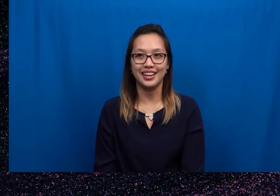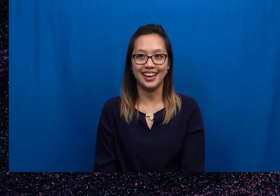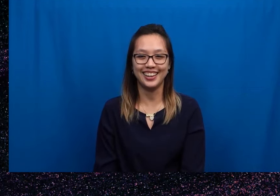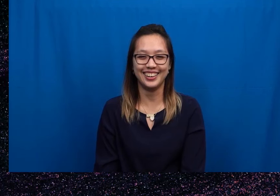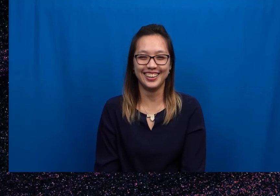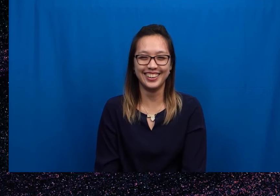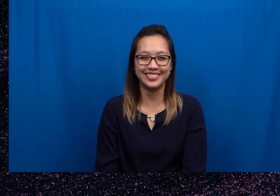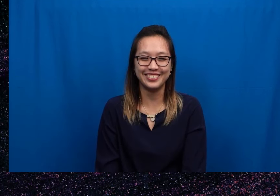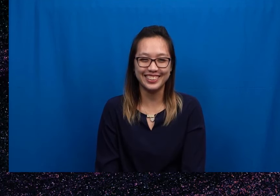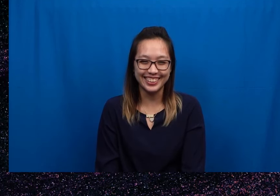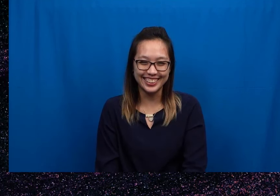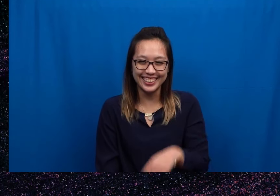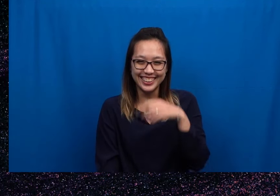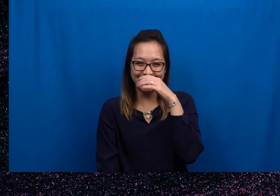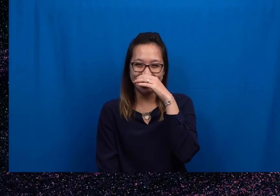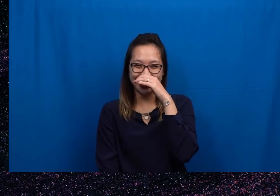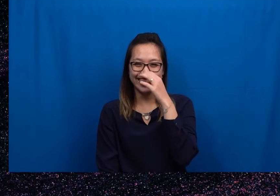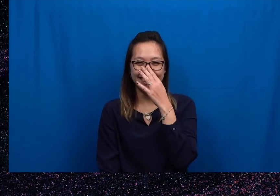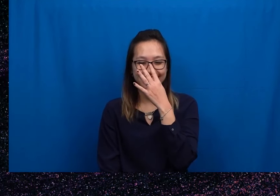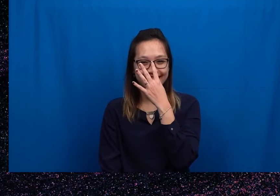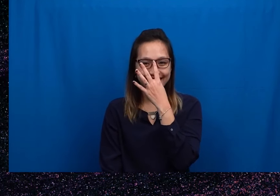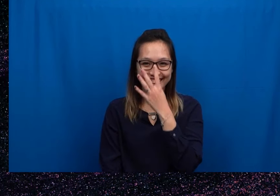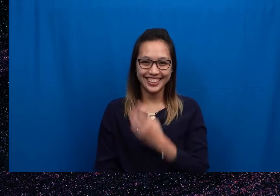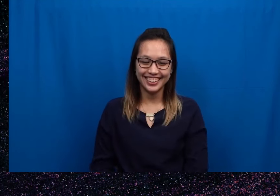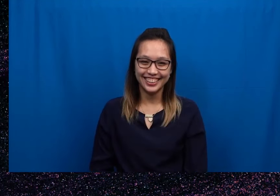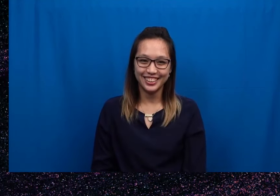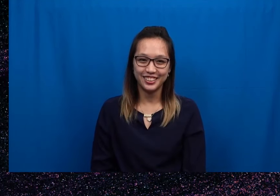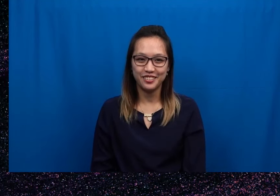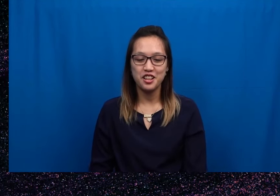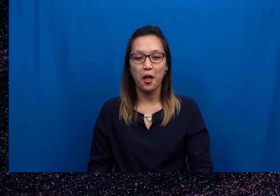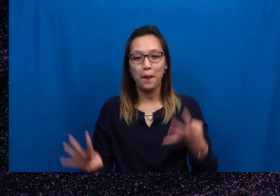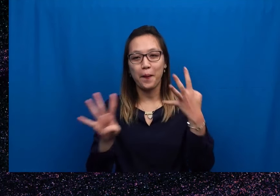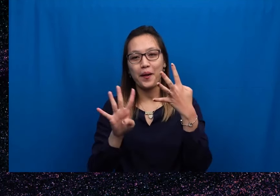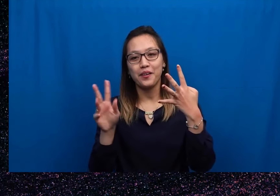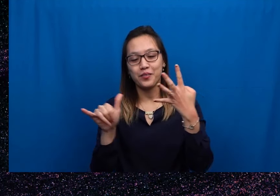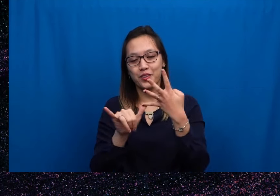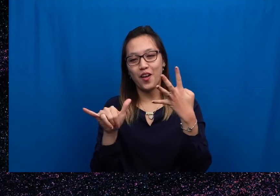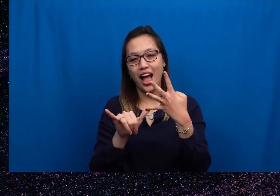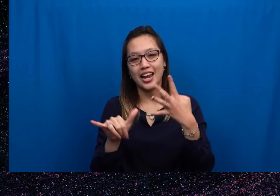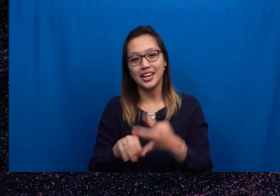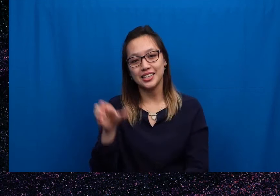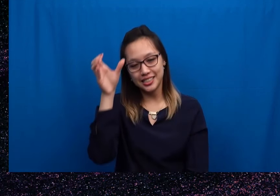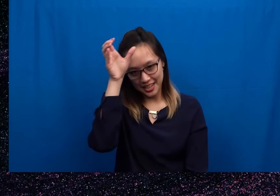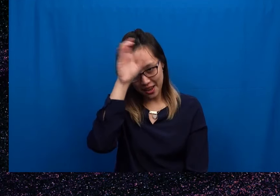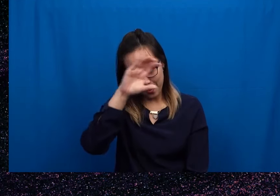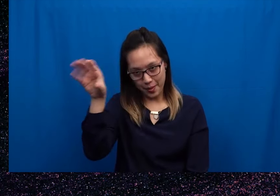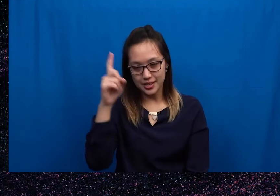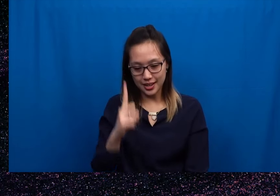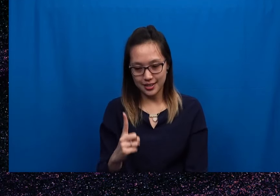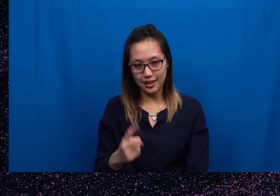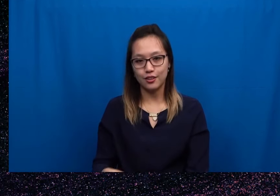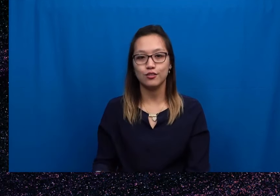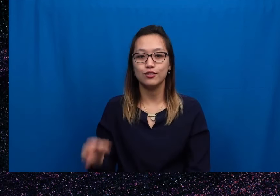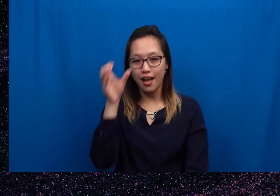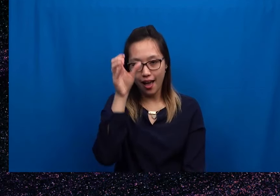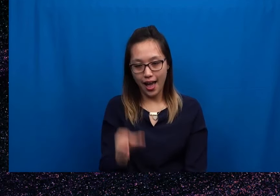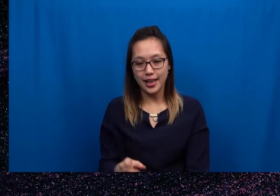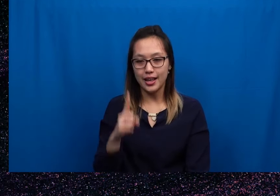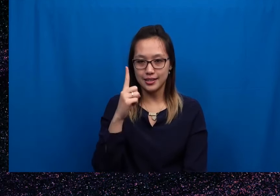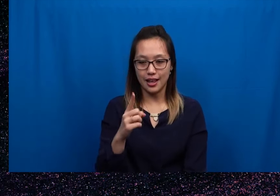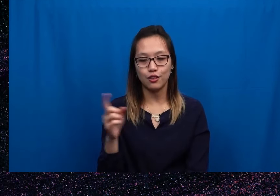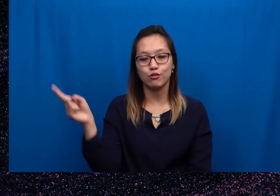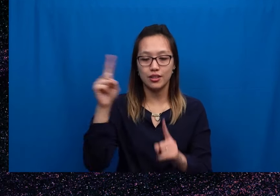lahir di muka bumi ini. Itu Yohanes pasal 1 sampai dengan ayat 1 sampai ayat 14. Nah, coba